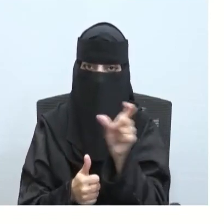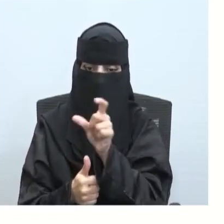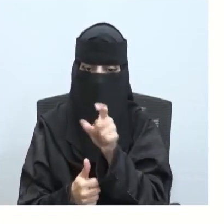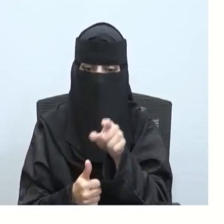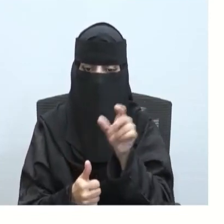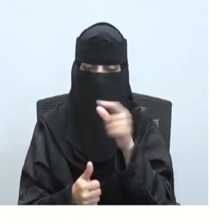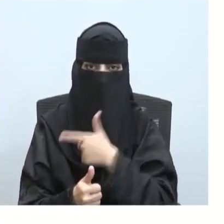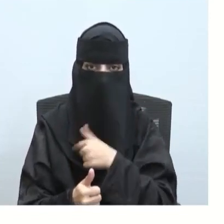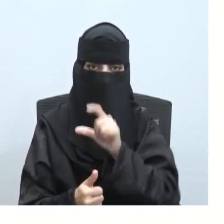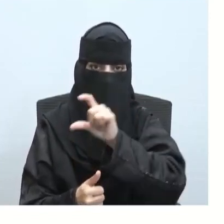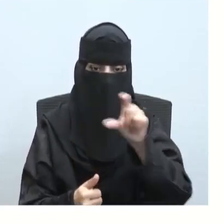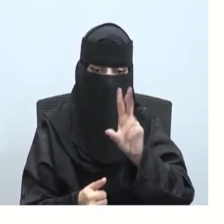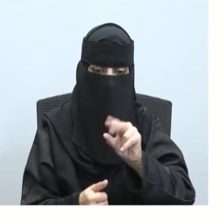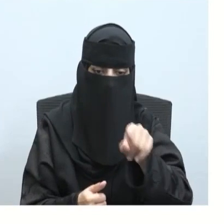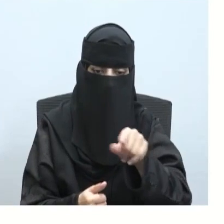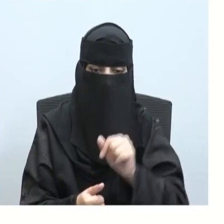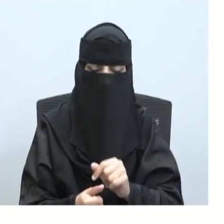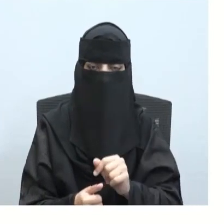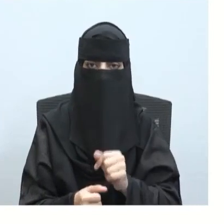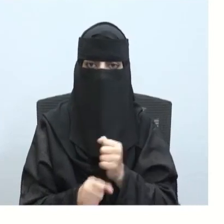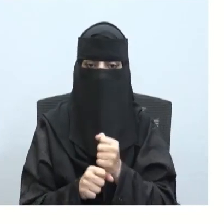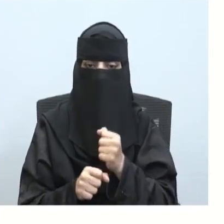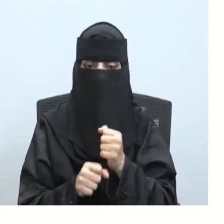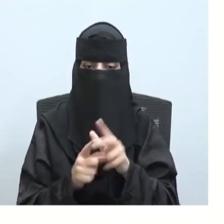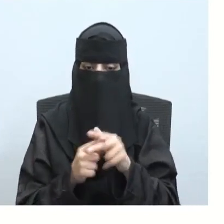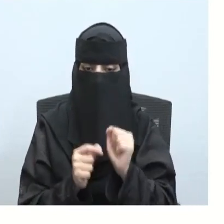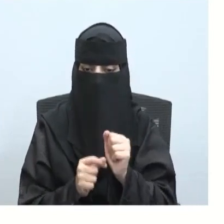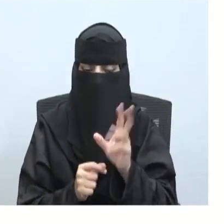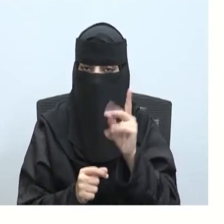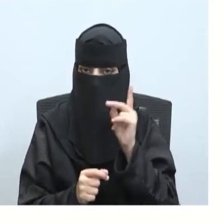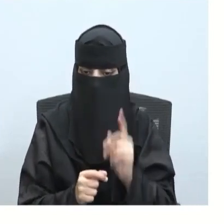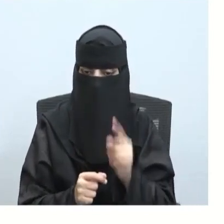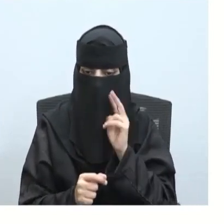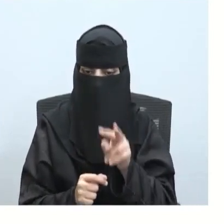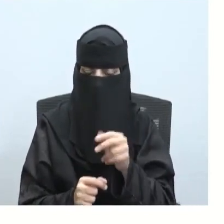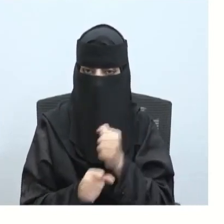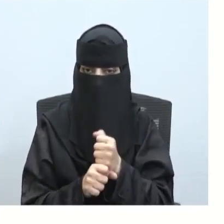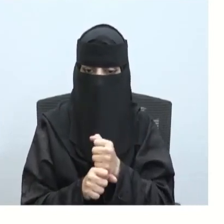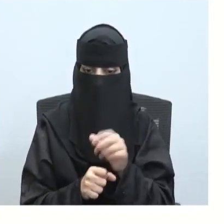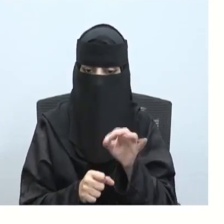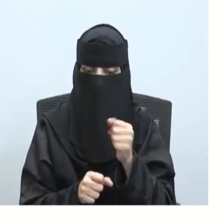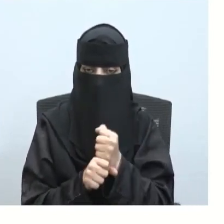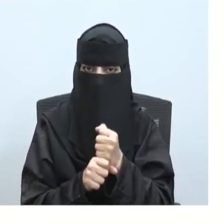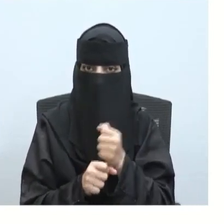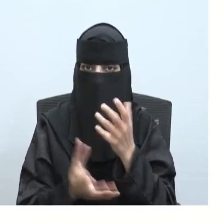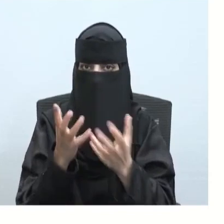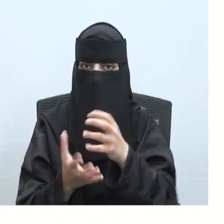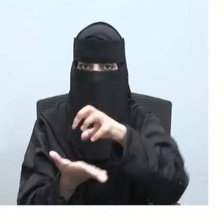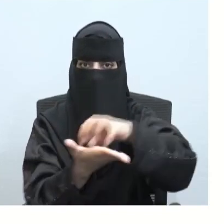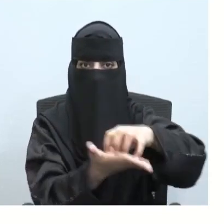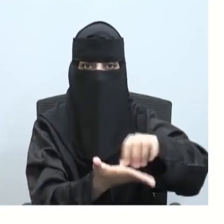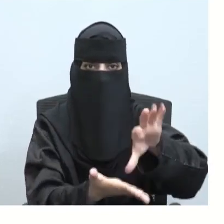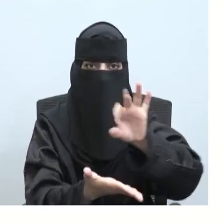تشغيل محاكاة إنترنت الأشياء من شريط الأدوات. أيضا قد تشتغل الحرائق في بعض